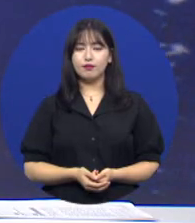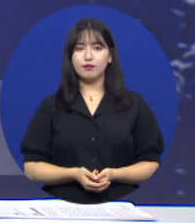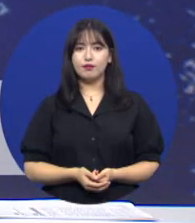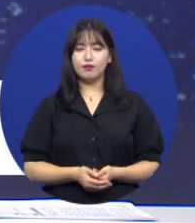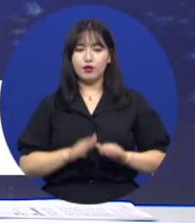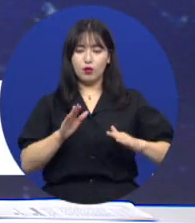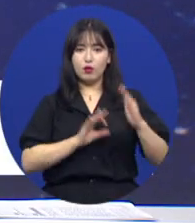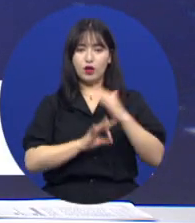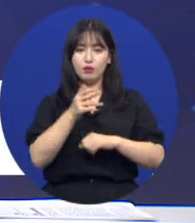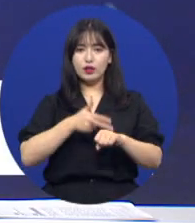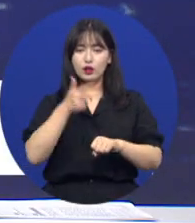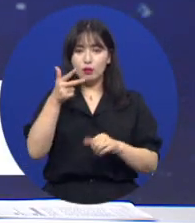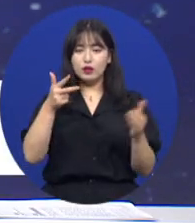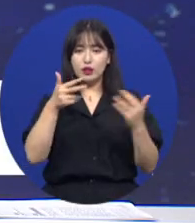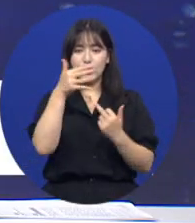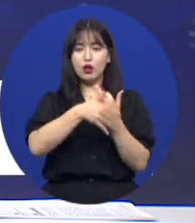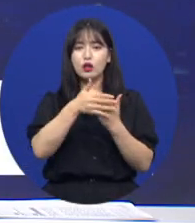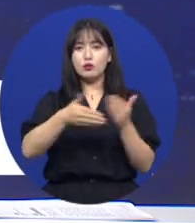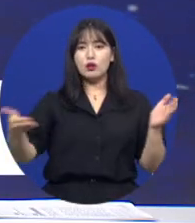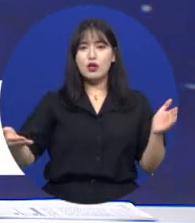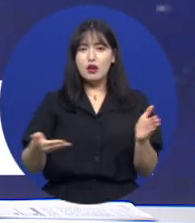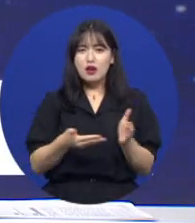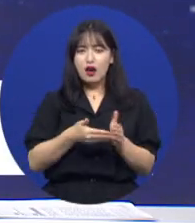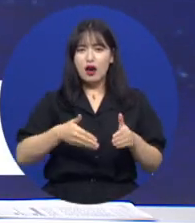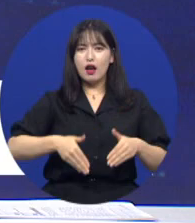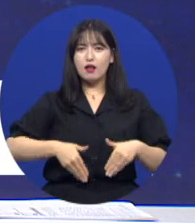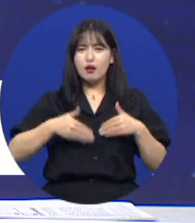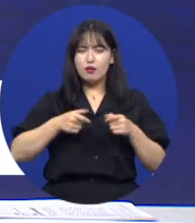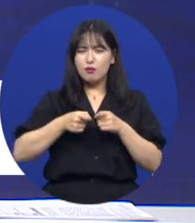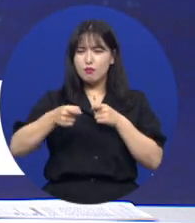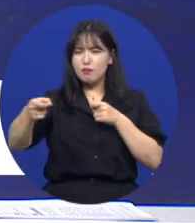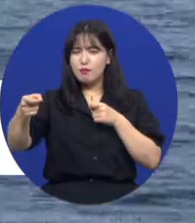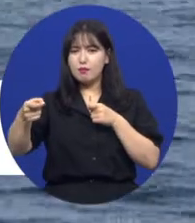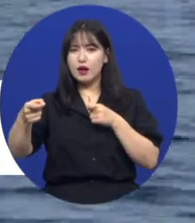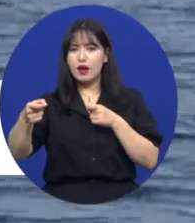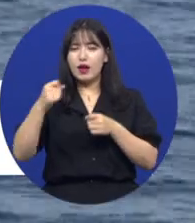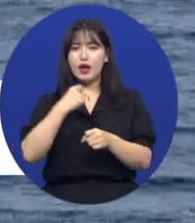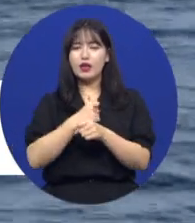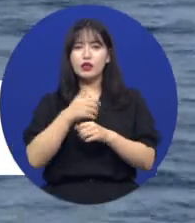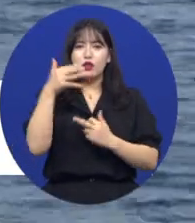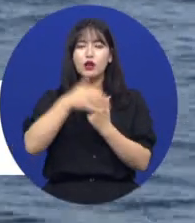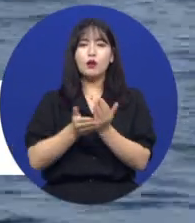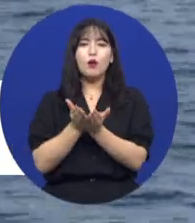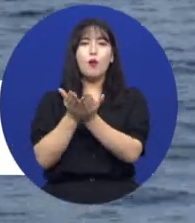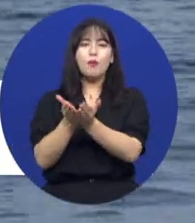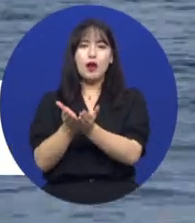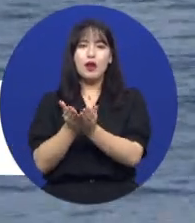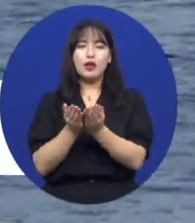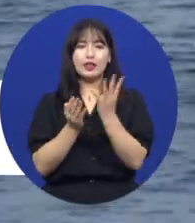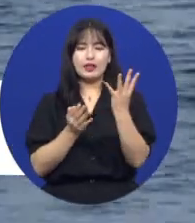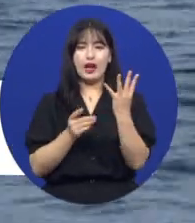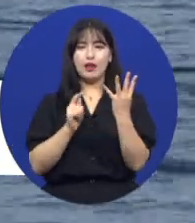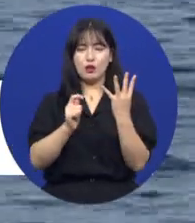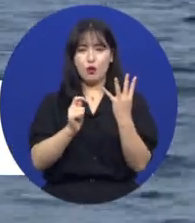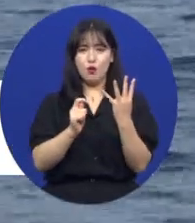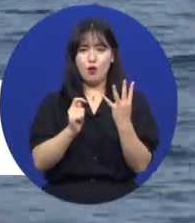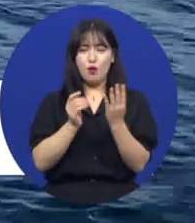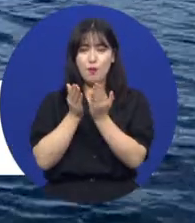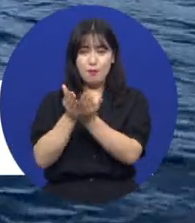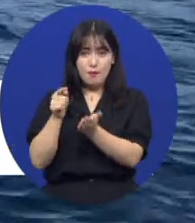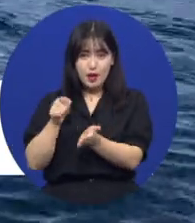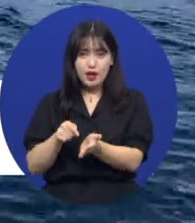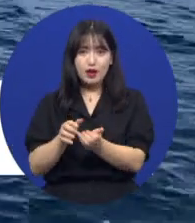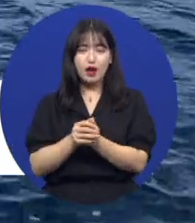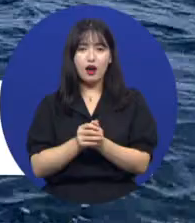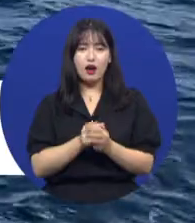오늘 아침 7시쯤 서귀포항 남동쪽 8.3 km 이상의 서 서 깊어 선적의 4 톤급 연안복합 어선이